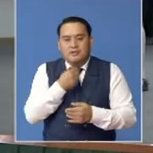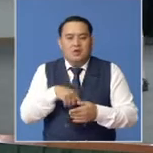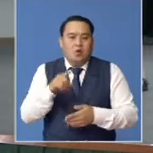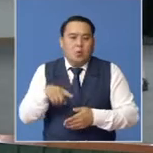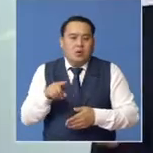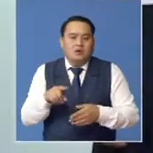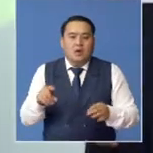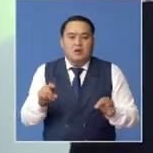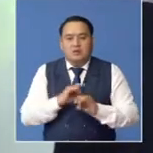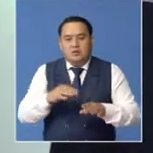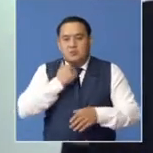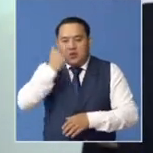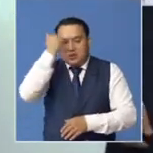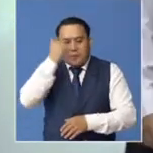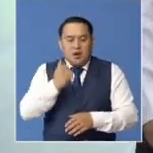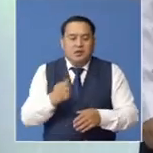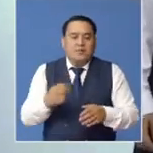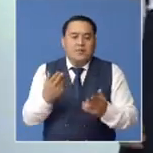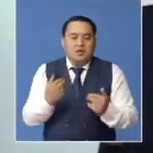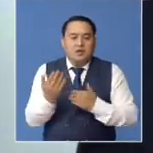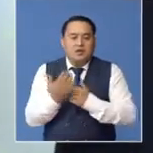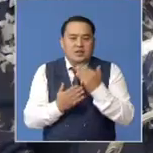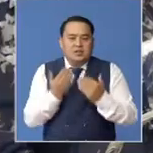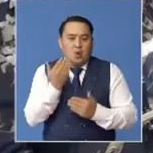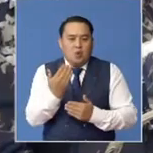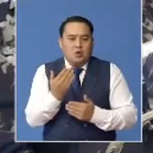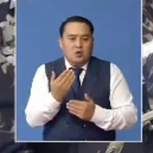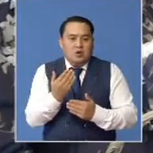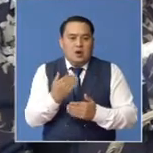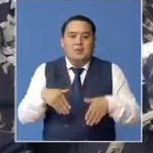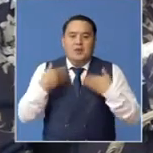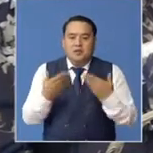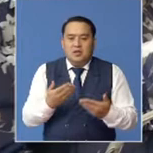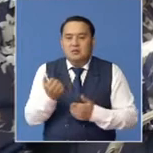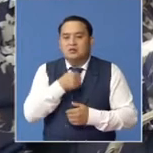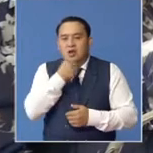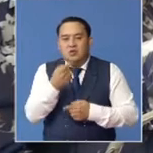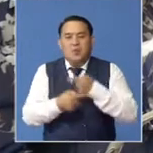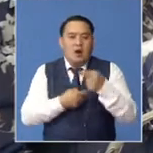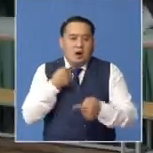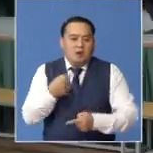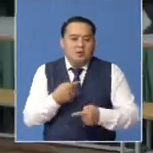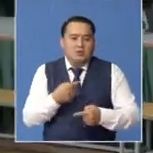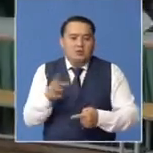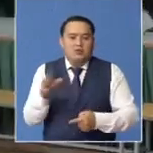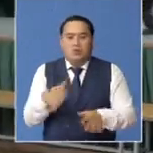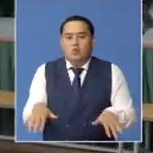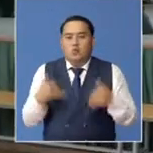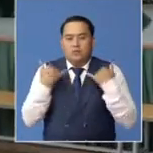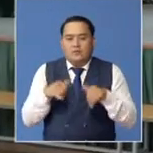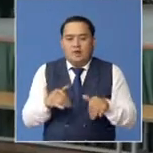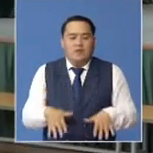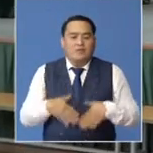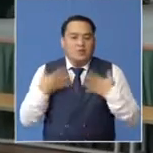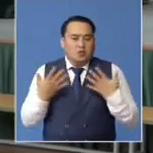Со сцены звучали слова благодарности и признания в их адрес. В свою очередь представители старшего поколения не скрывали свой восторг и